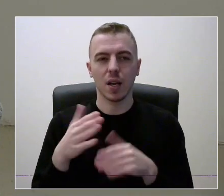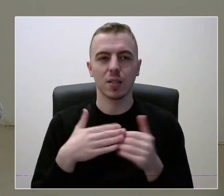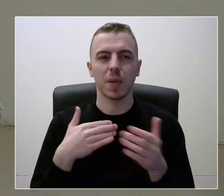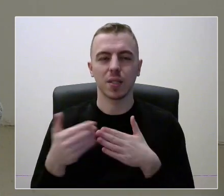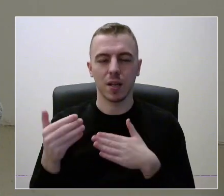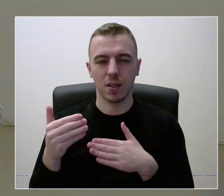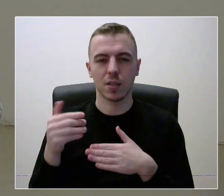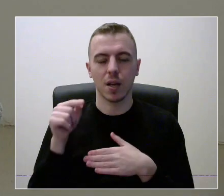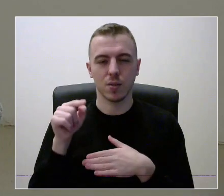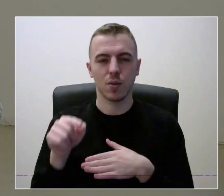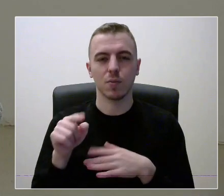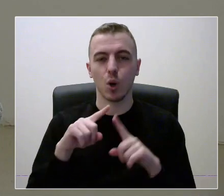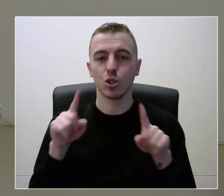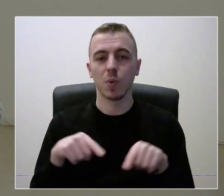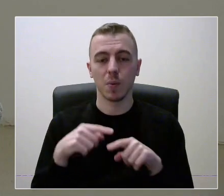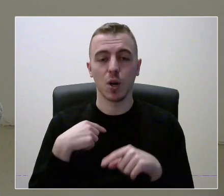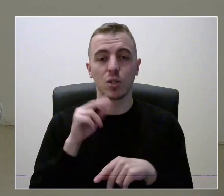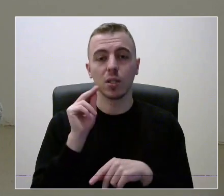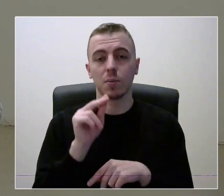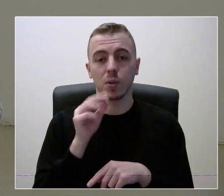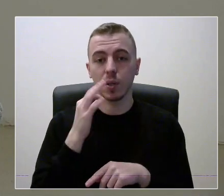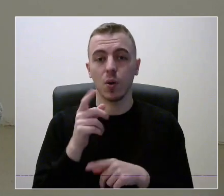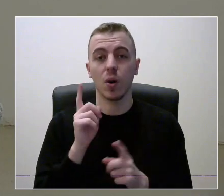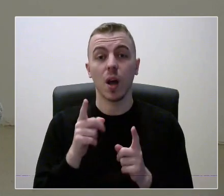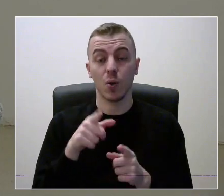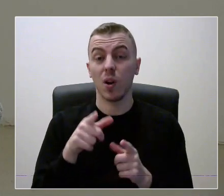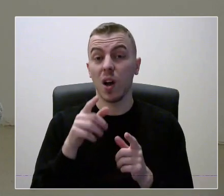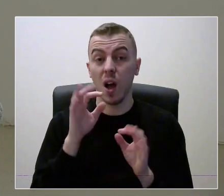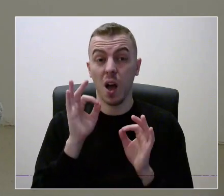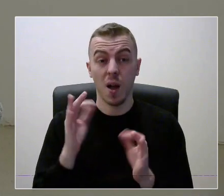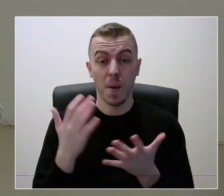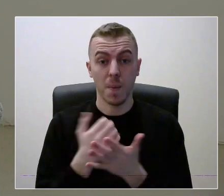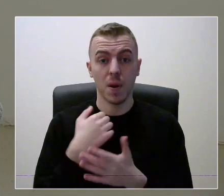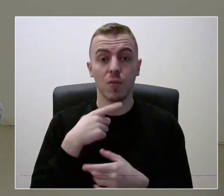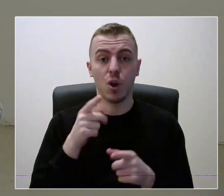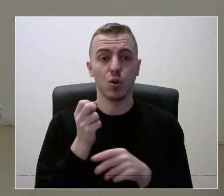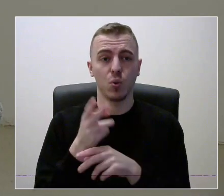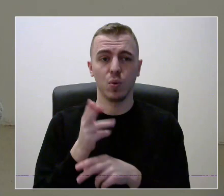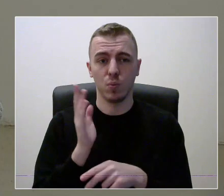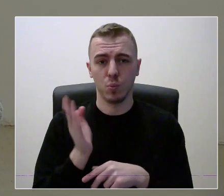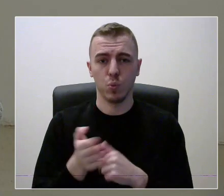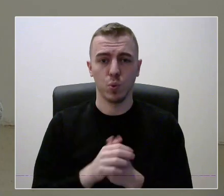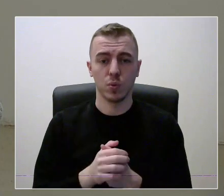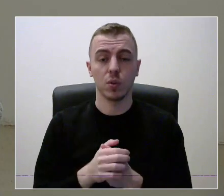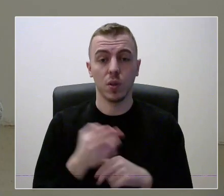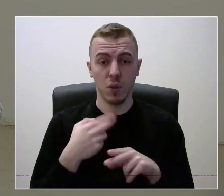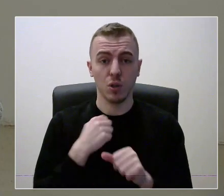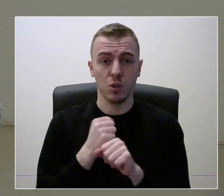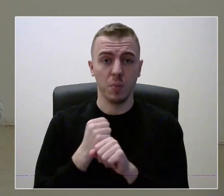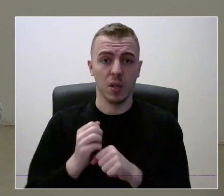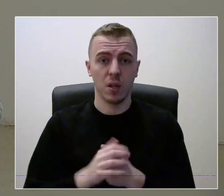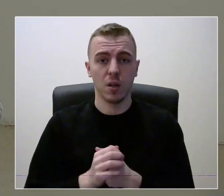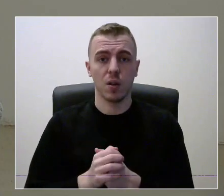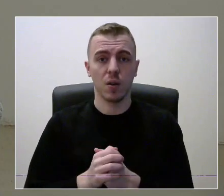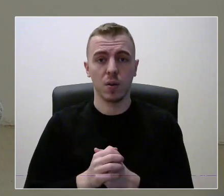pažymėjimas, aš vyriausiai įspėjau, jeigu tai pasiteisins, aš jumis atleisiu. Ta aš ir padariau. Bet tai